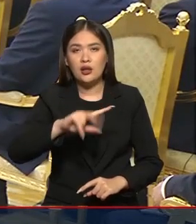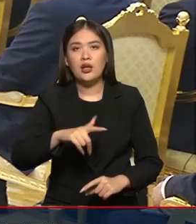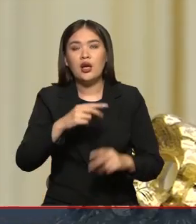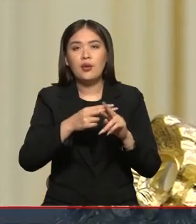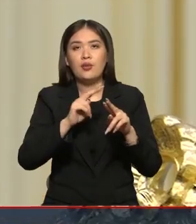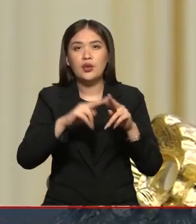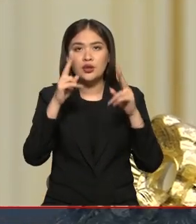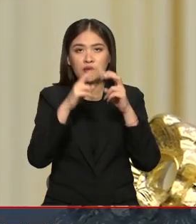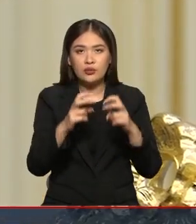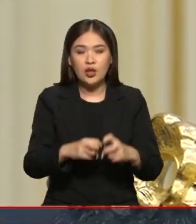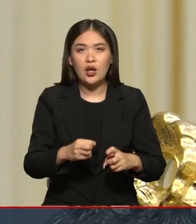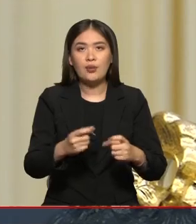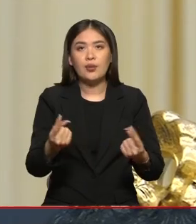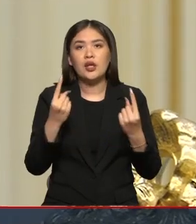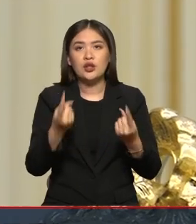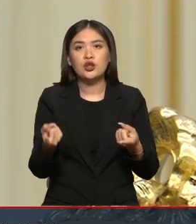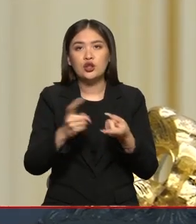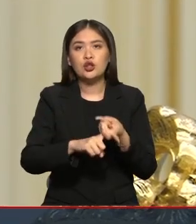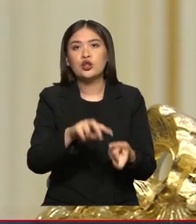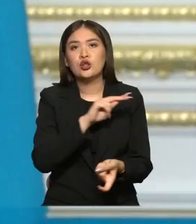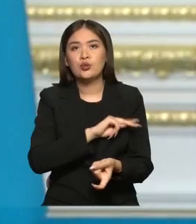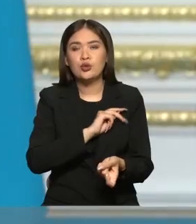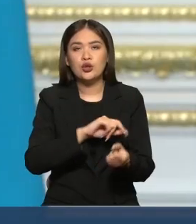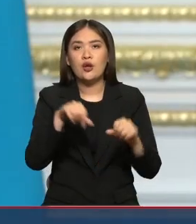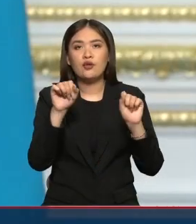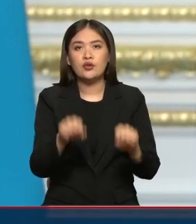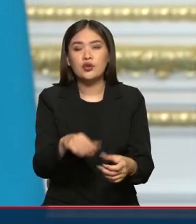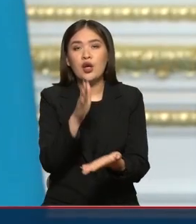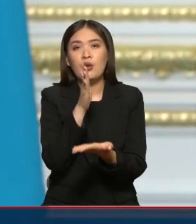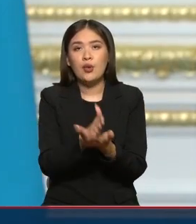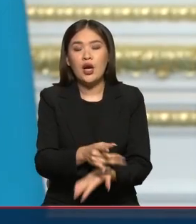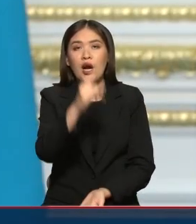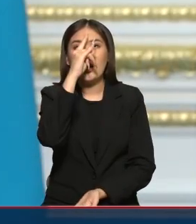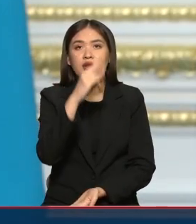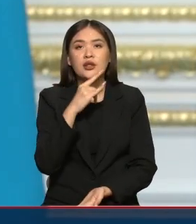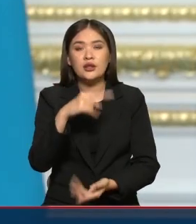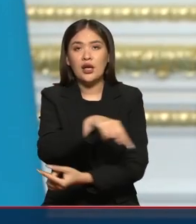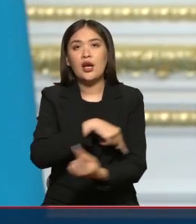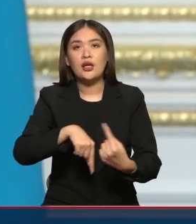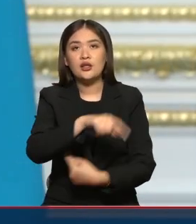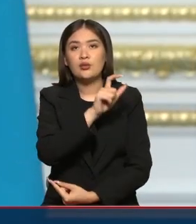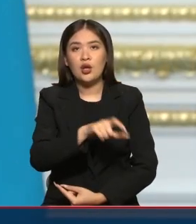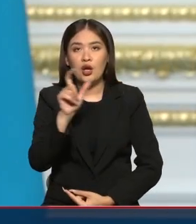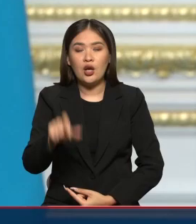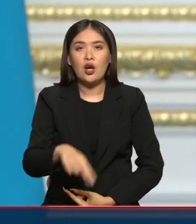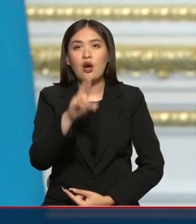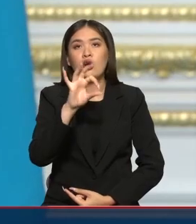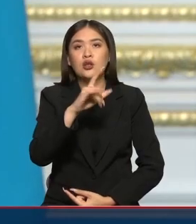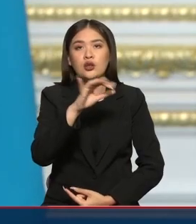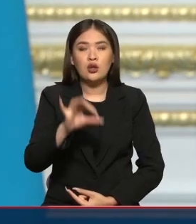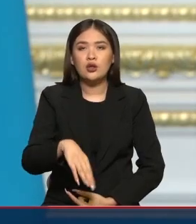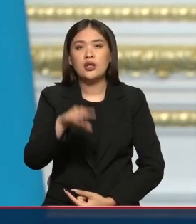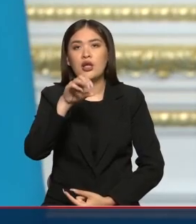және игеру үшін бірлесе жұмыс істеуге мүмкіндік бар. Қазақстан кәсіпкерлері Конгоның тау-кен